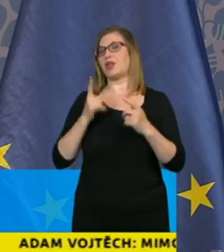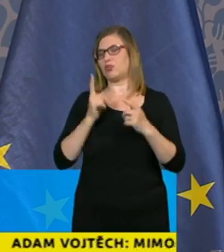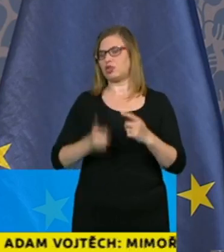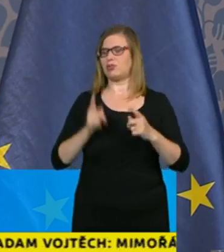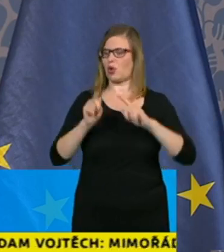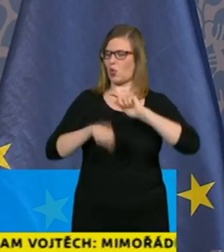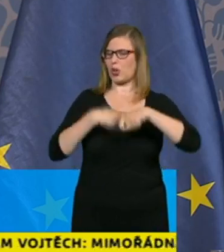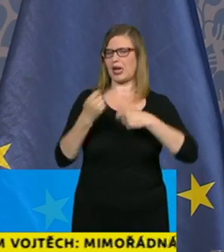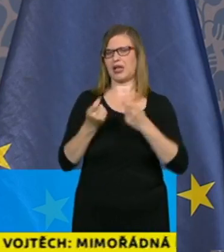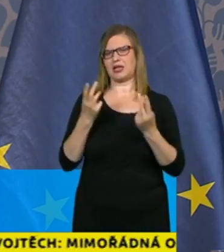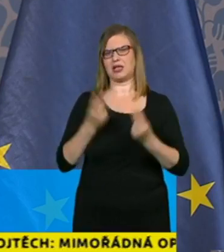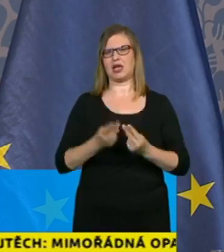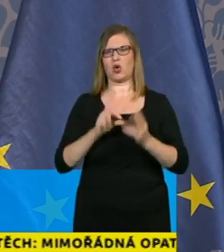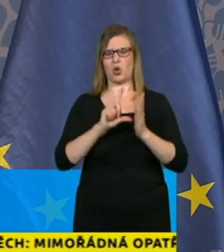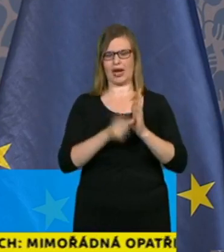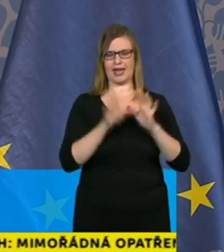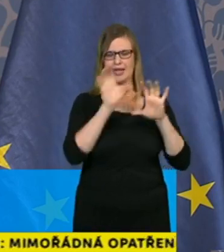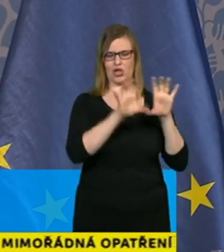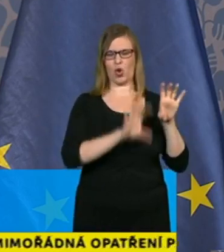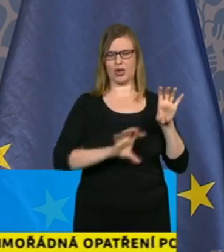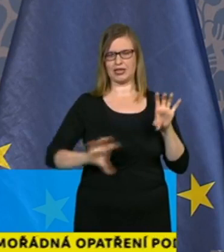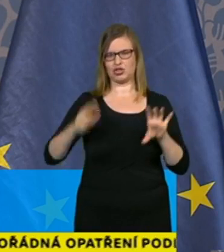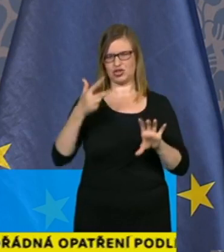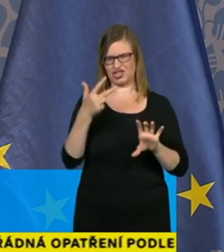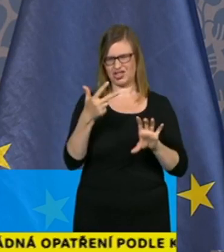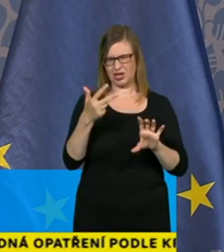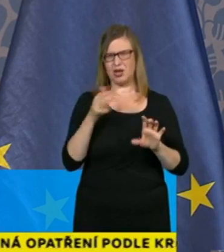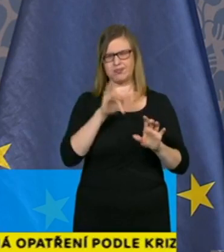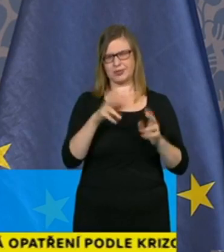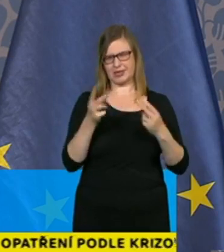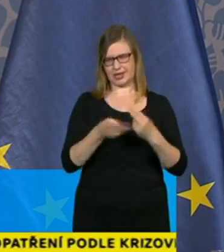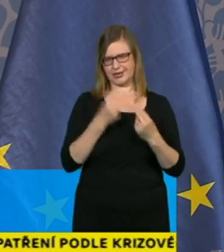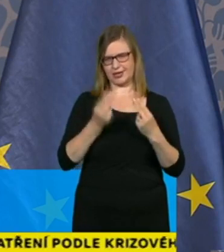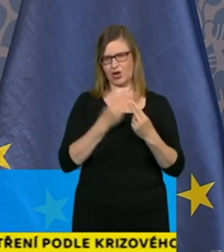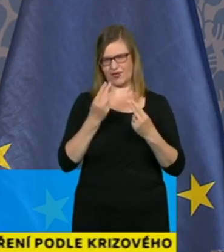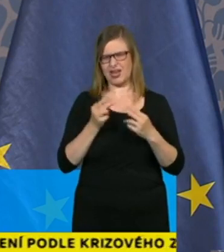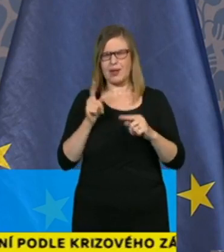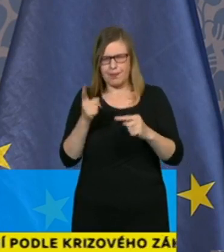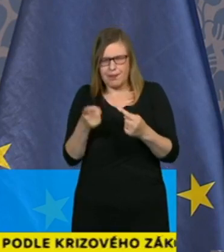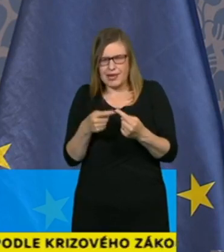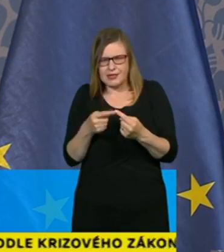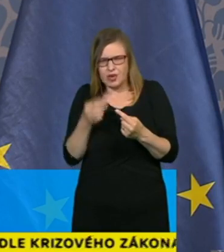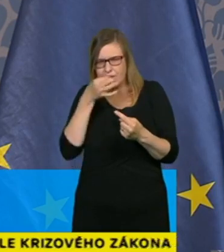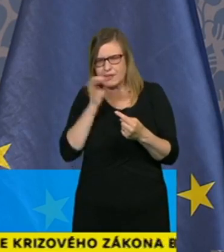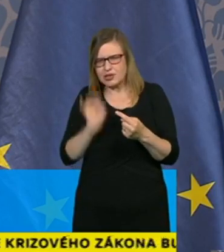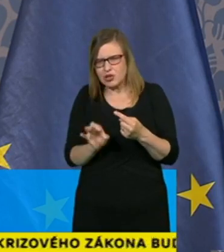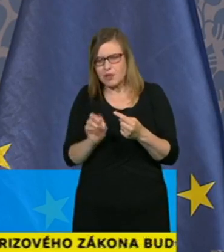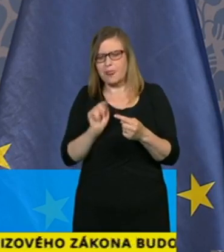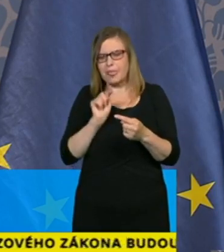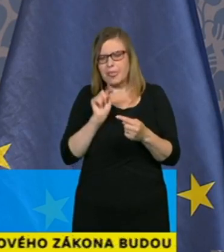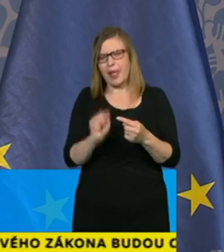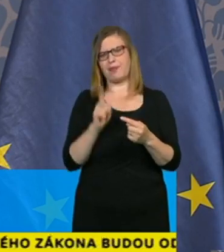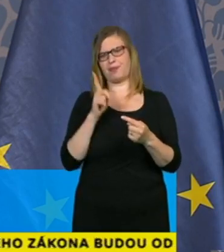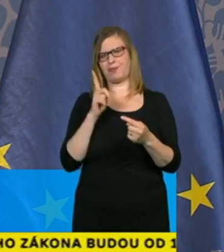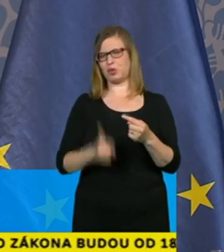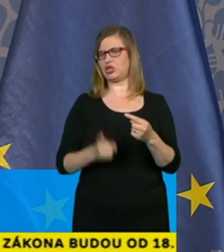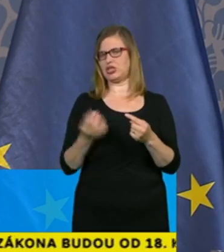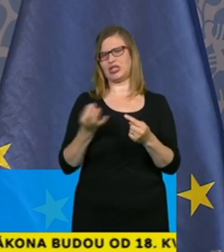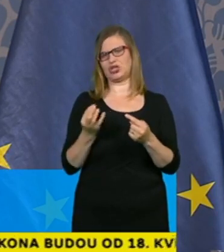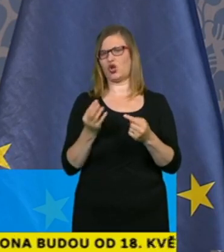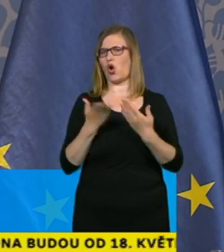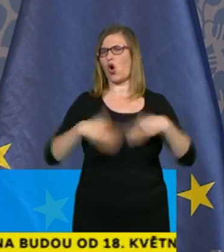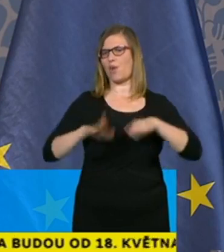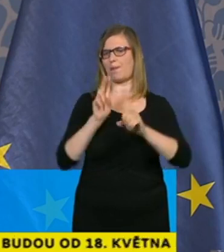místní, která by neznamenala izolaci celého regionu, ale ku příkladu nějakých institucí, kde se ta nákaza objeví. V tuto